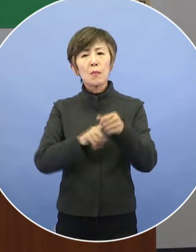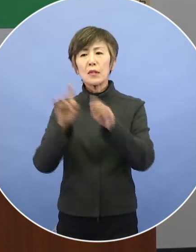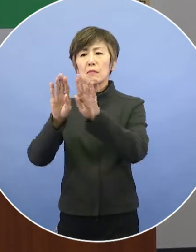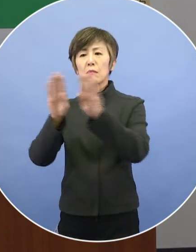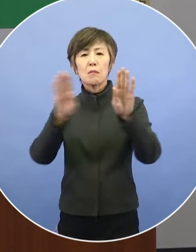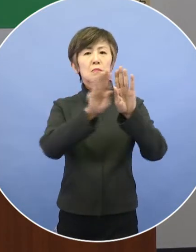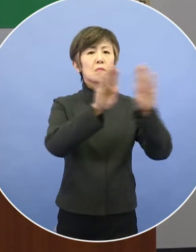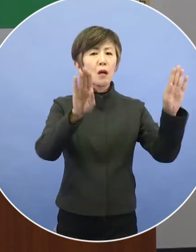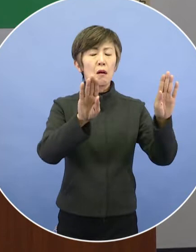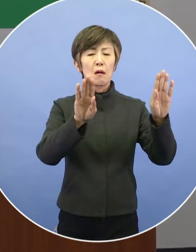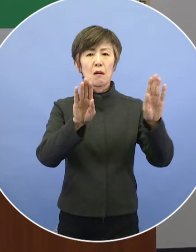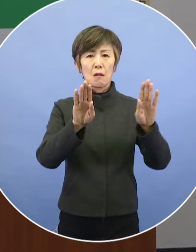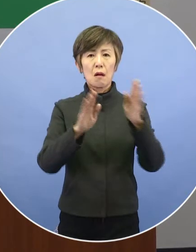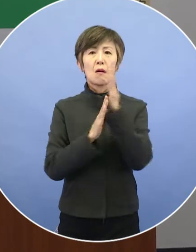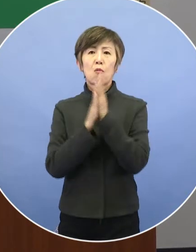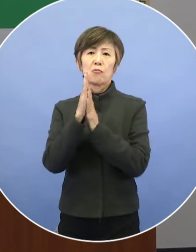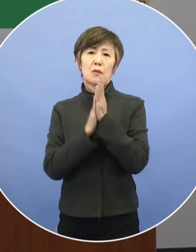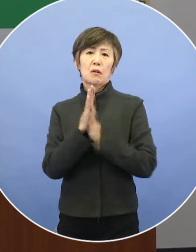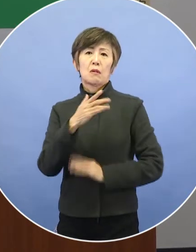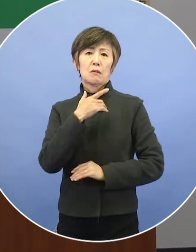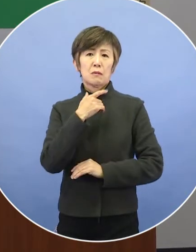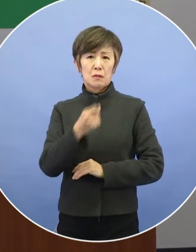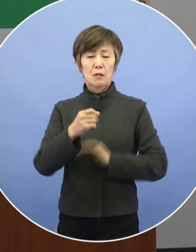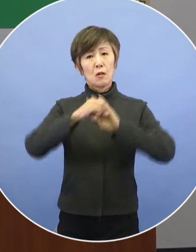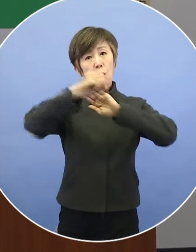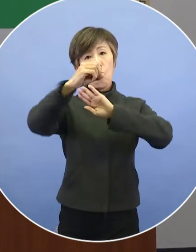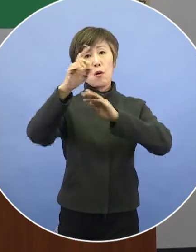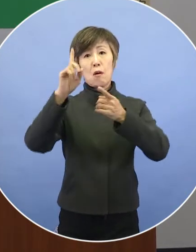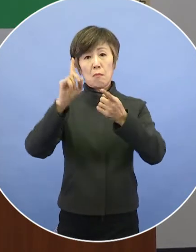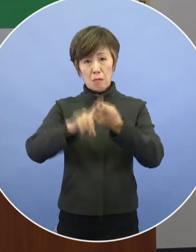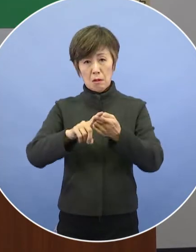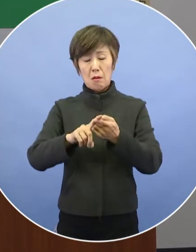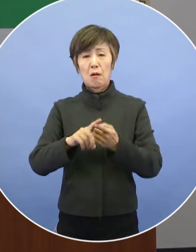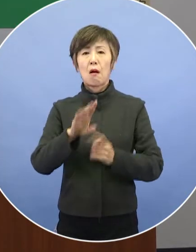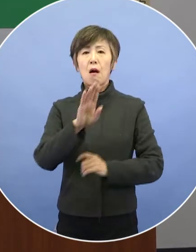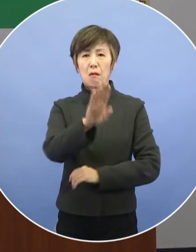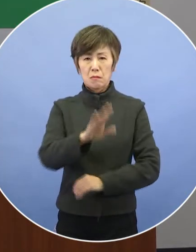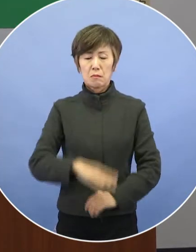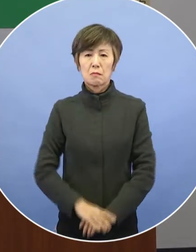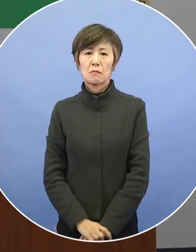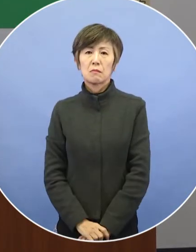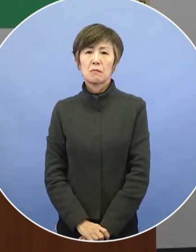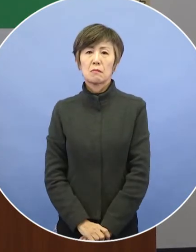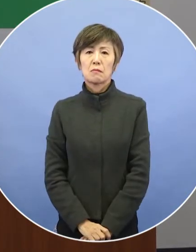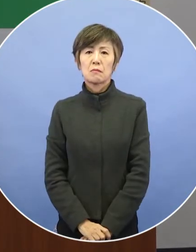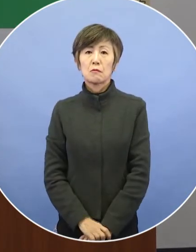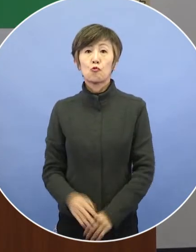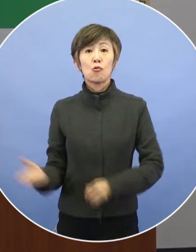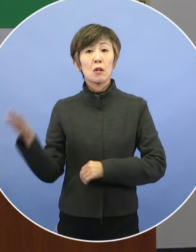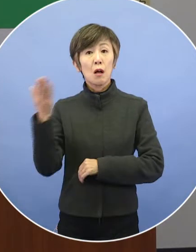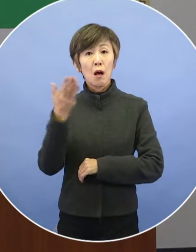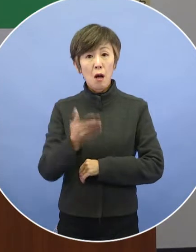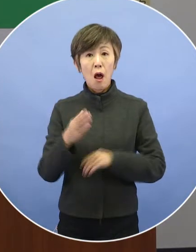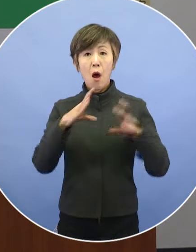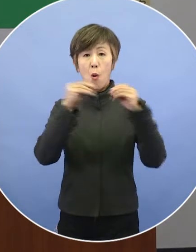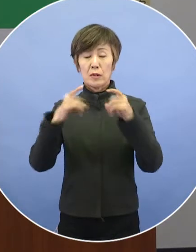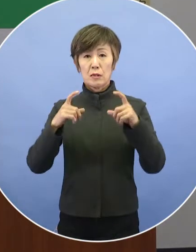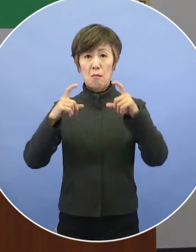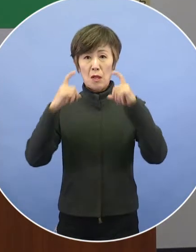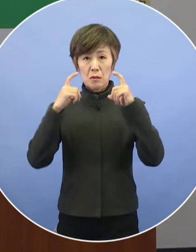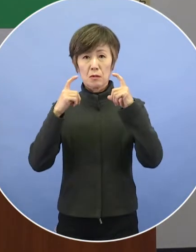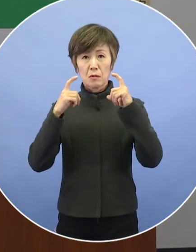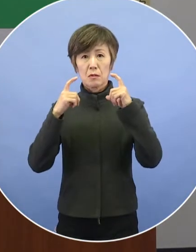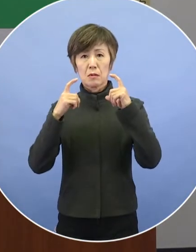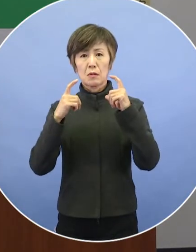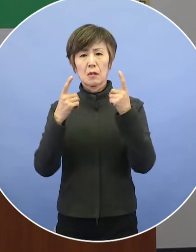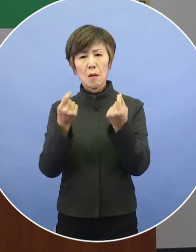ことをしていただくいうことも必要な効果的かなというふうに思っておりますそれからお話